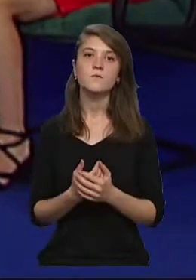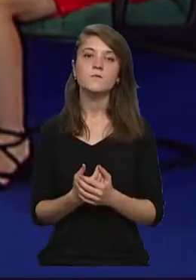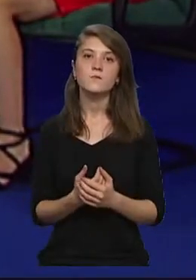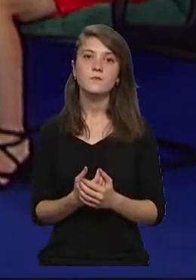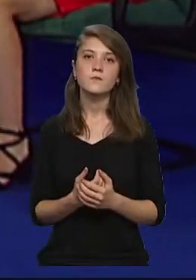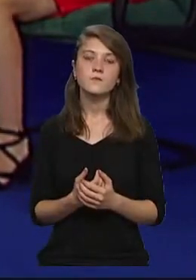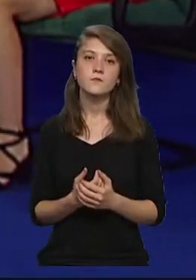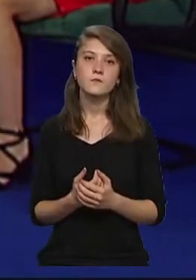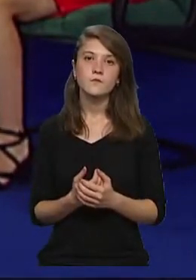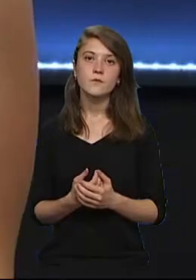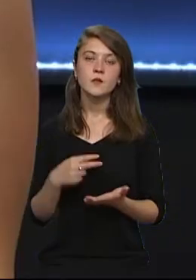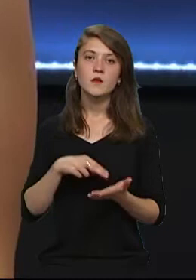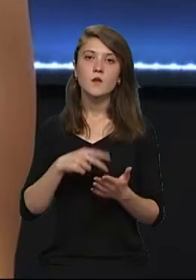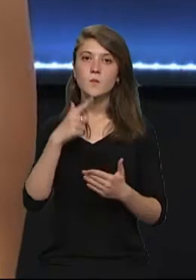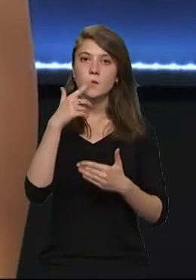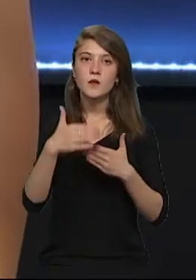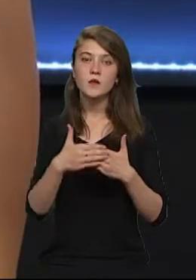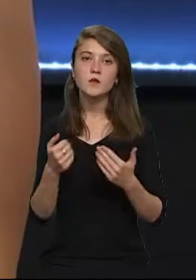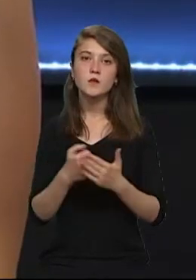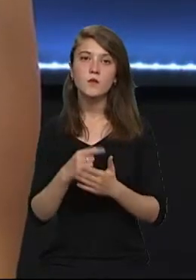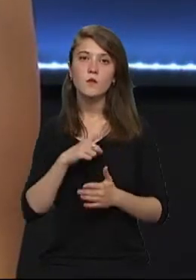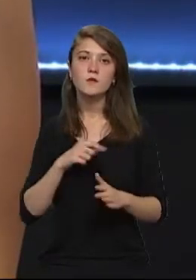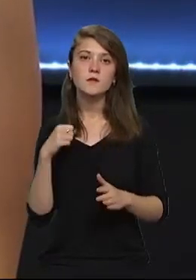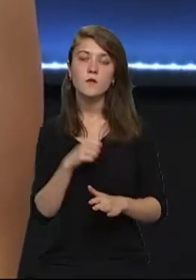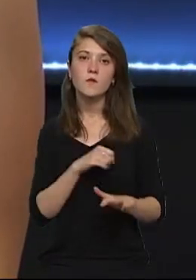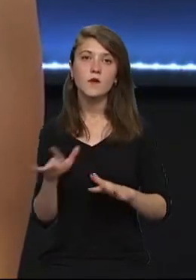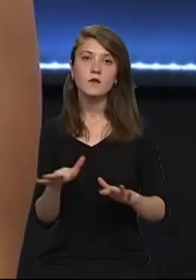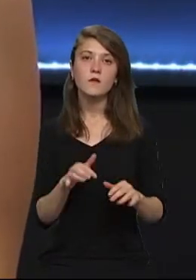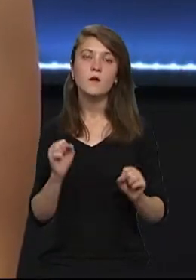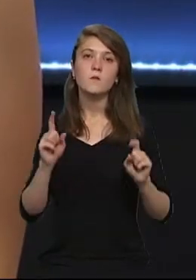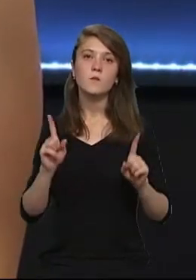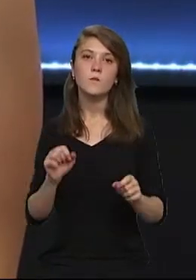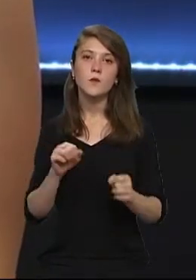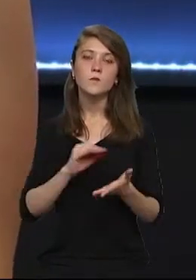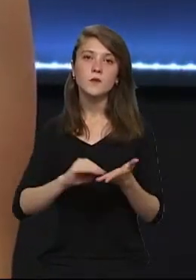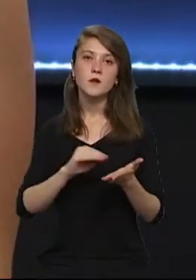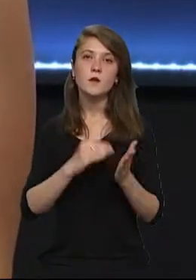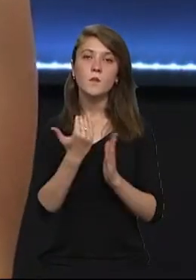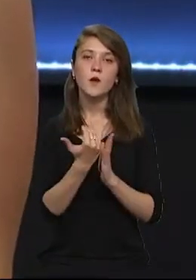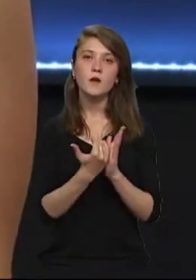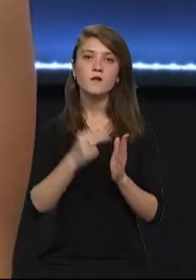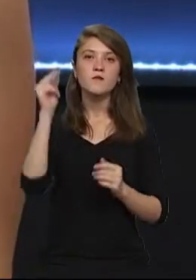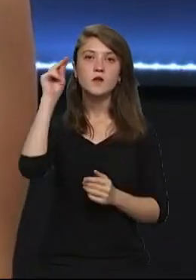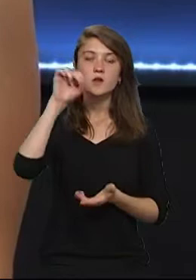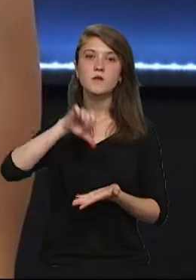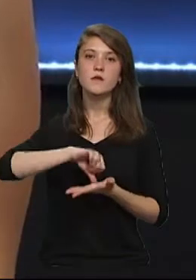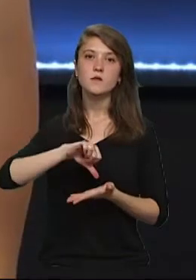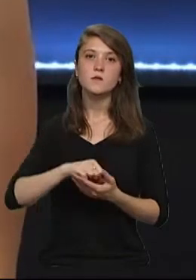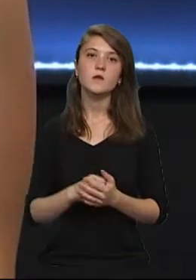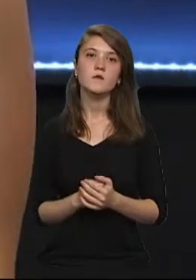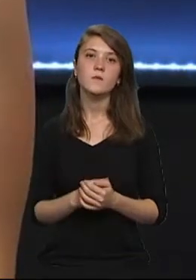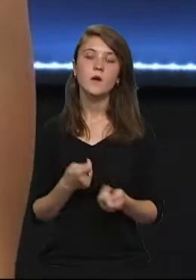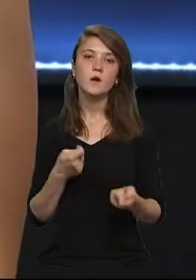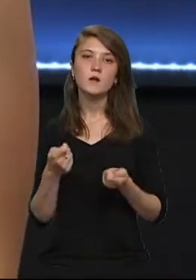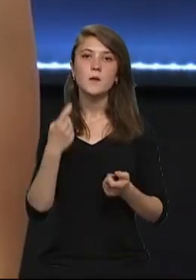спікерами стають ближчими до органу місцевого самоврядування, а й можуть писати проекти, вчитися виступати, ораторське